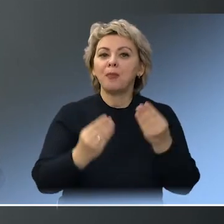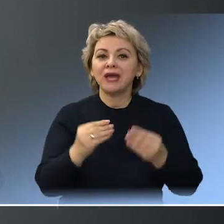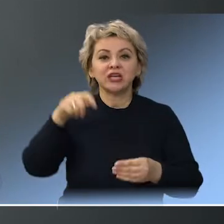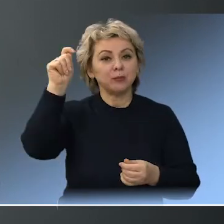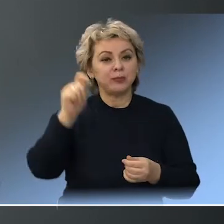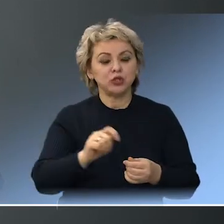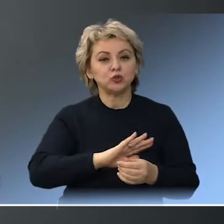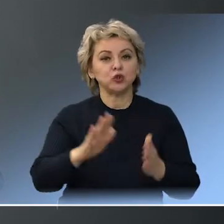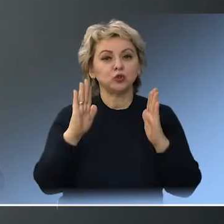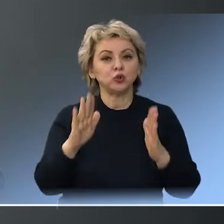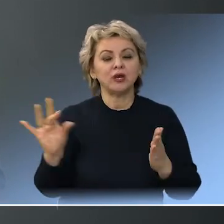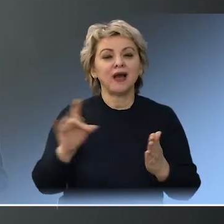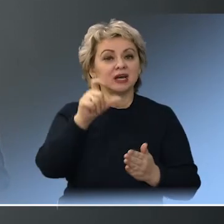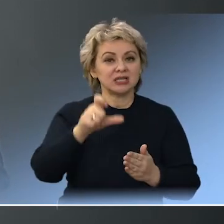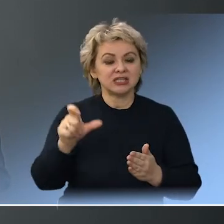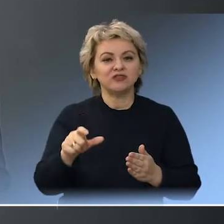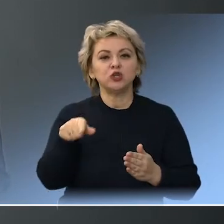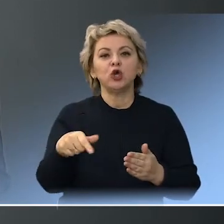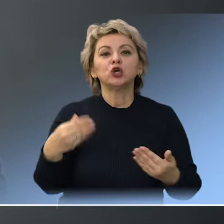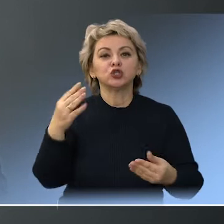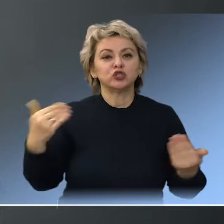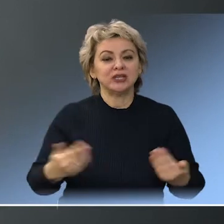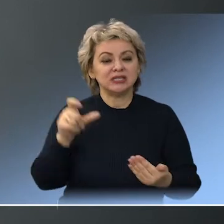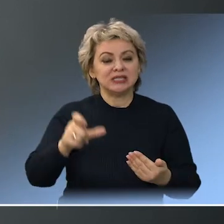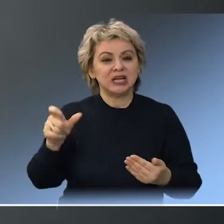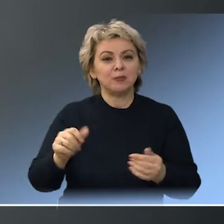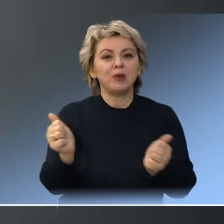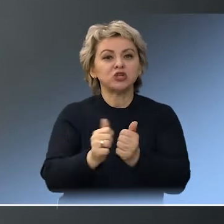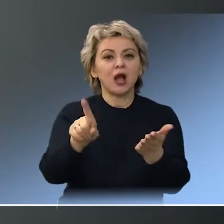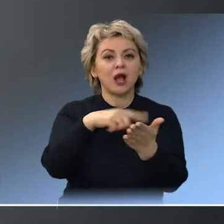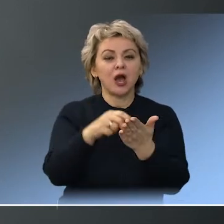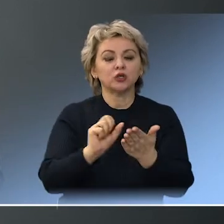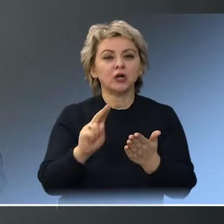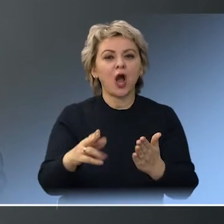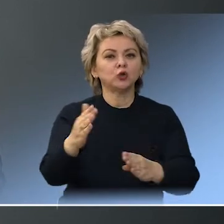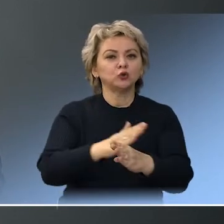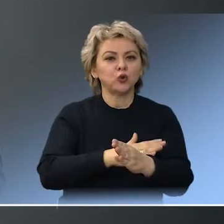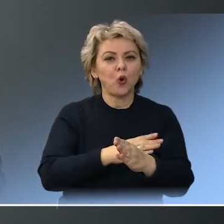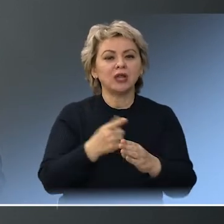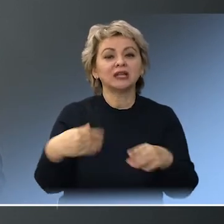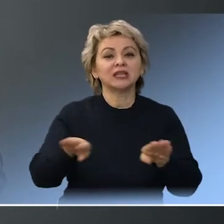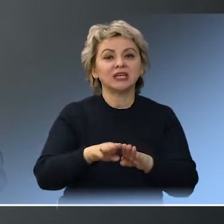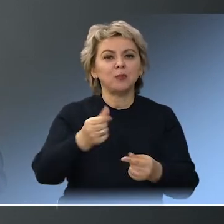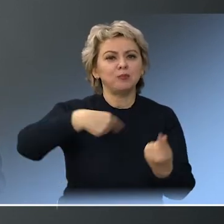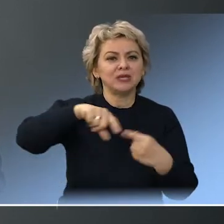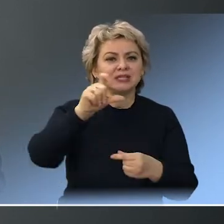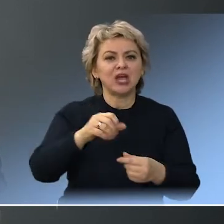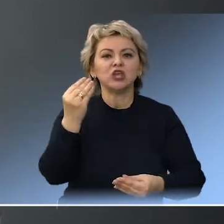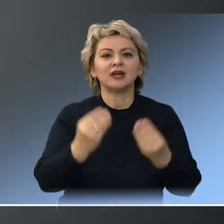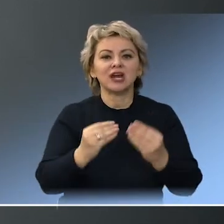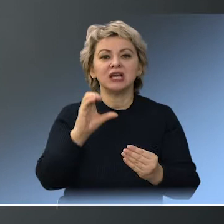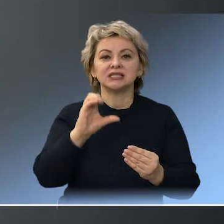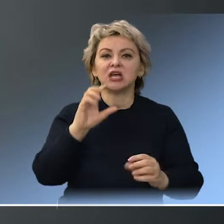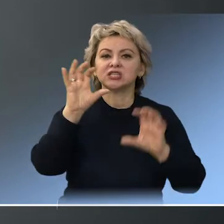ним приезжали не только ростовчане, но и жители ближайших городов. Как долго горе-бизнесмены играли с законом